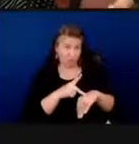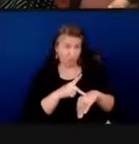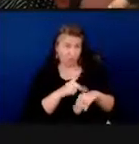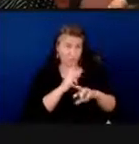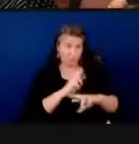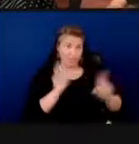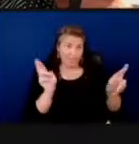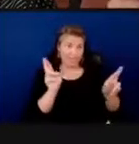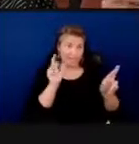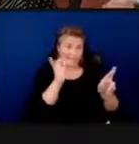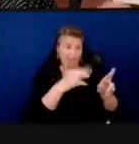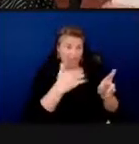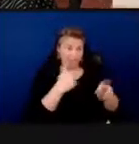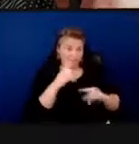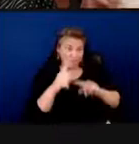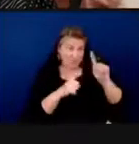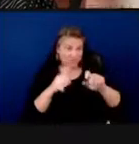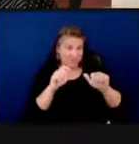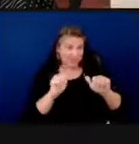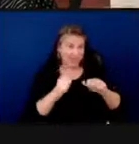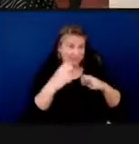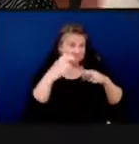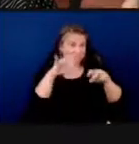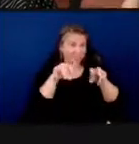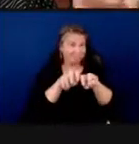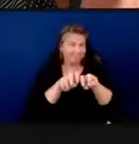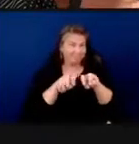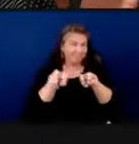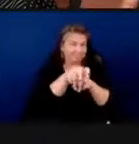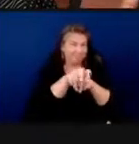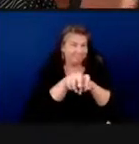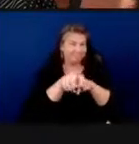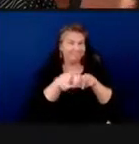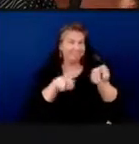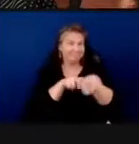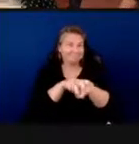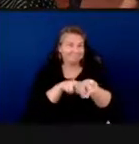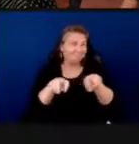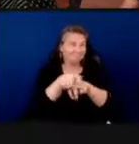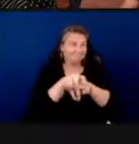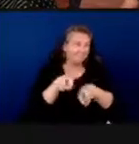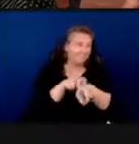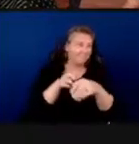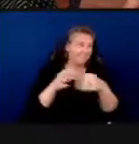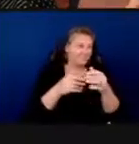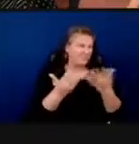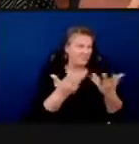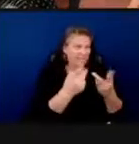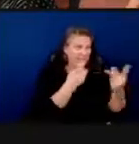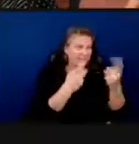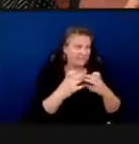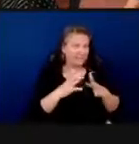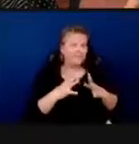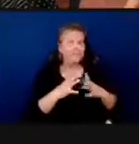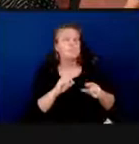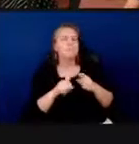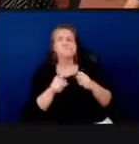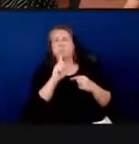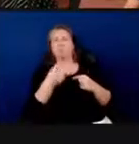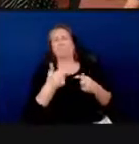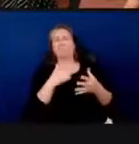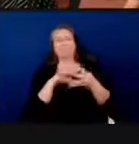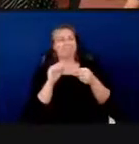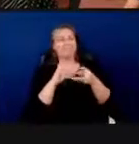walimu na wengine, tafadhali jiandaeni ikiwa mna maswali au maoni ya kutoa, lakini ndio kazi